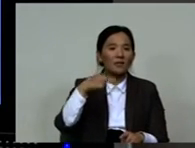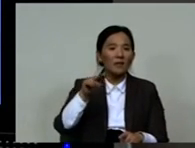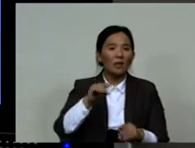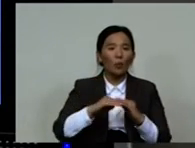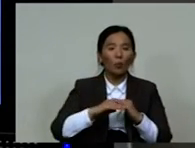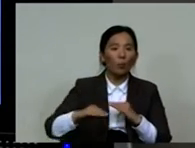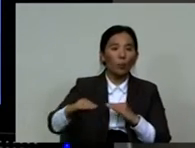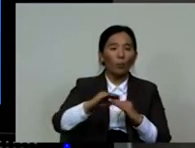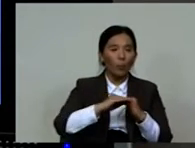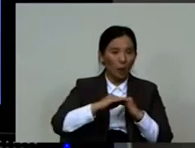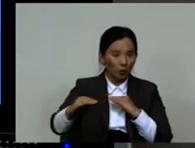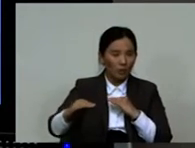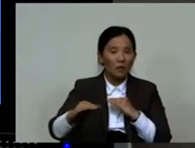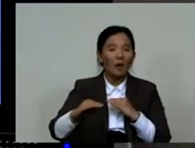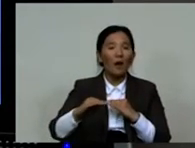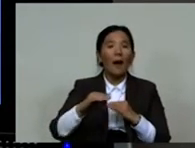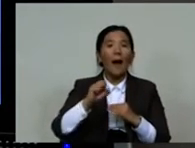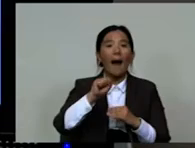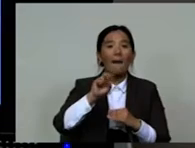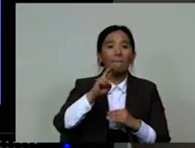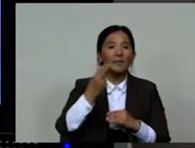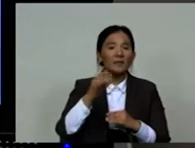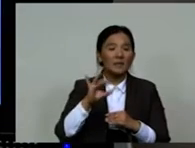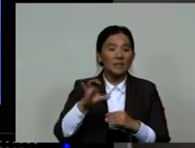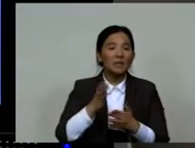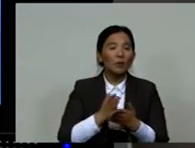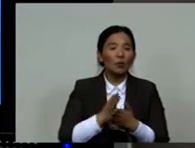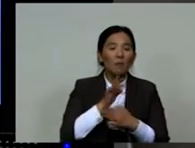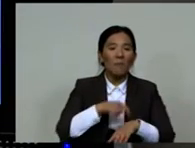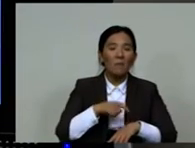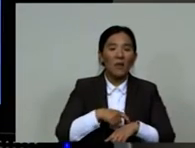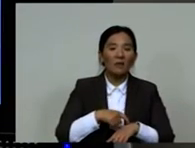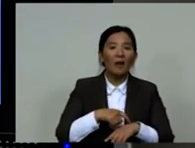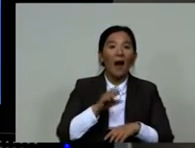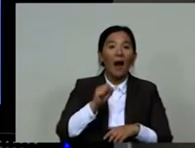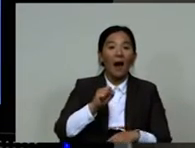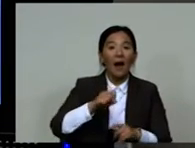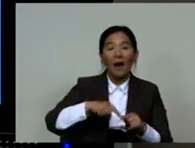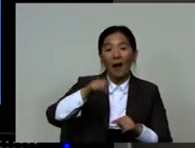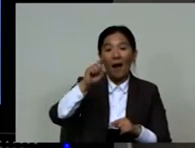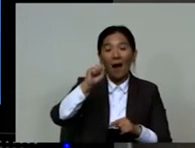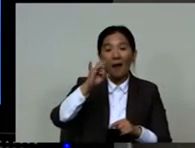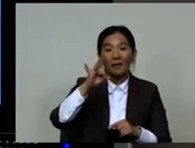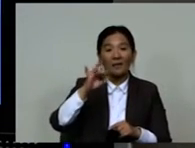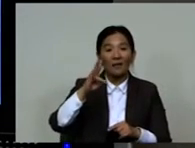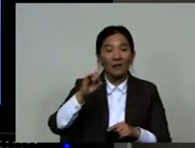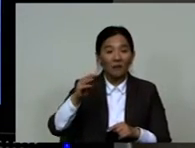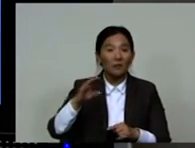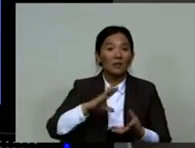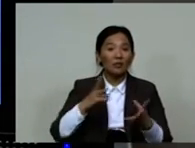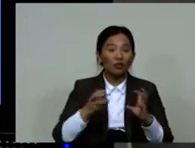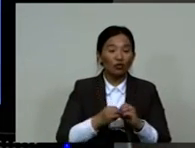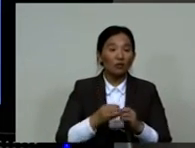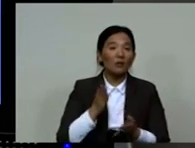видите, абсциссы, служат моменты времени, а ординаты – статистические